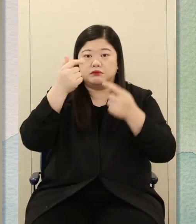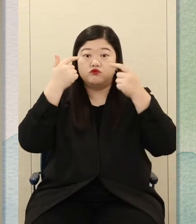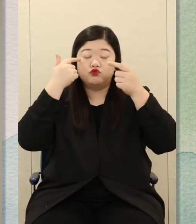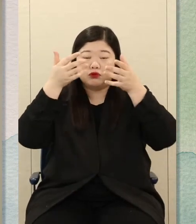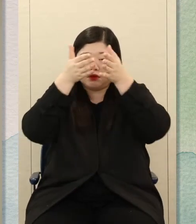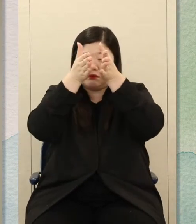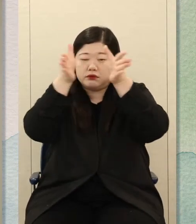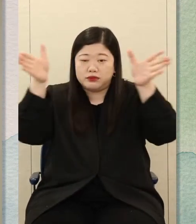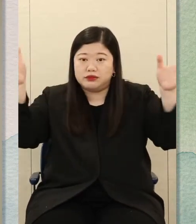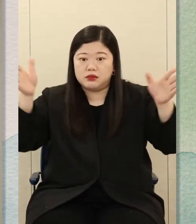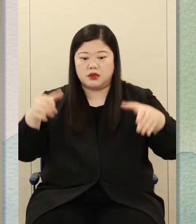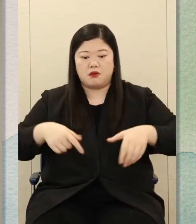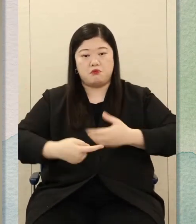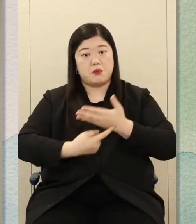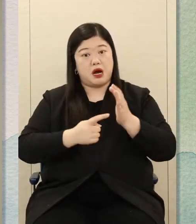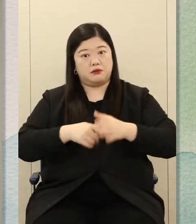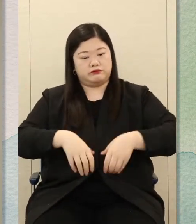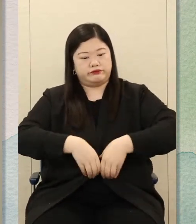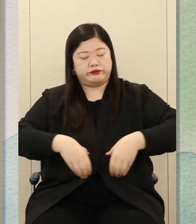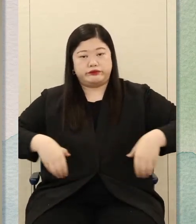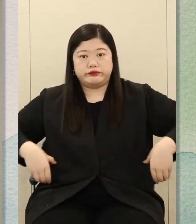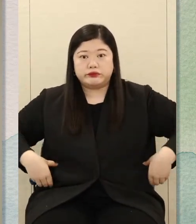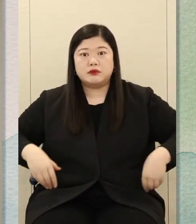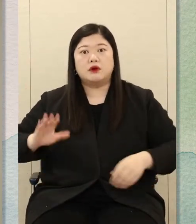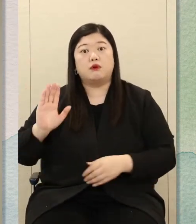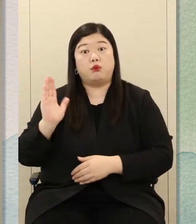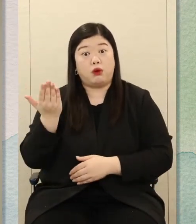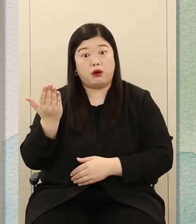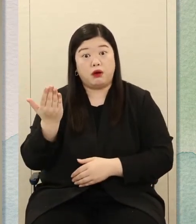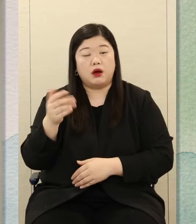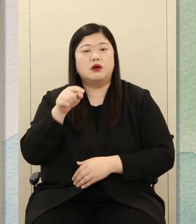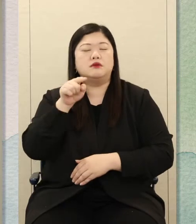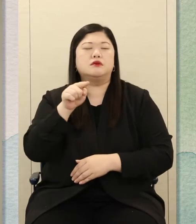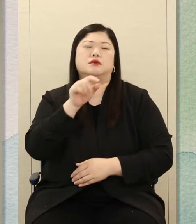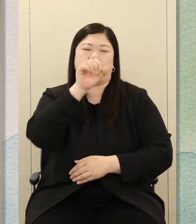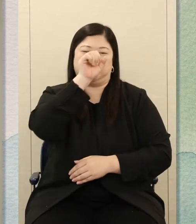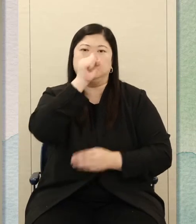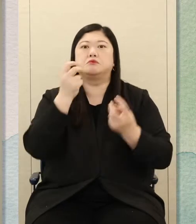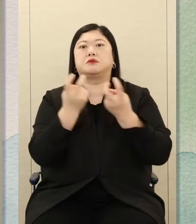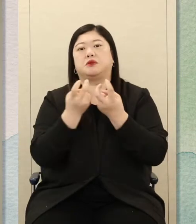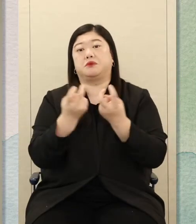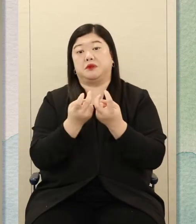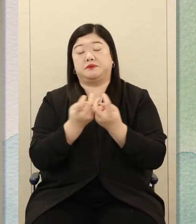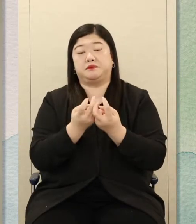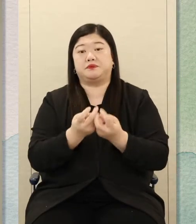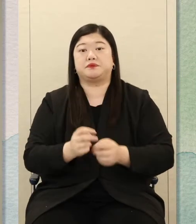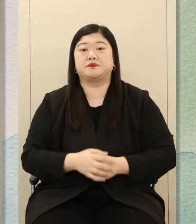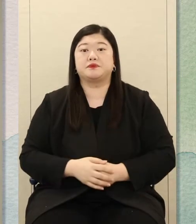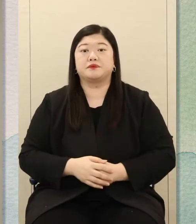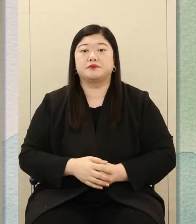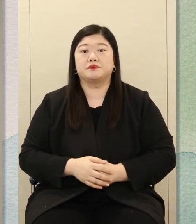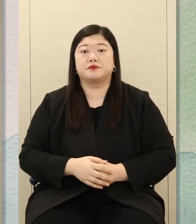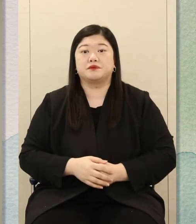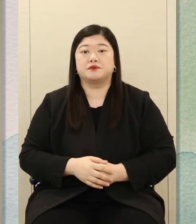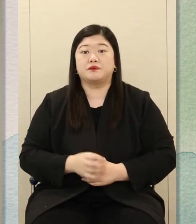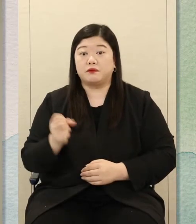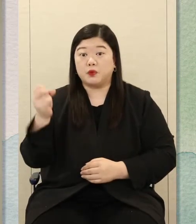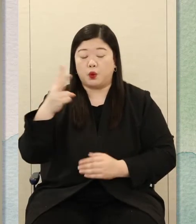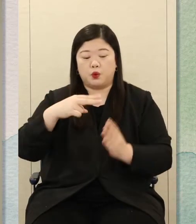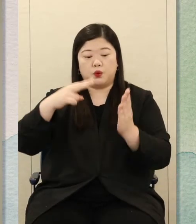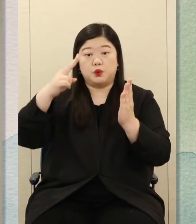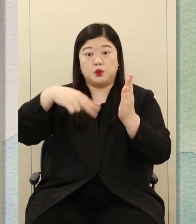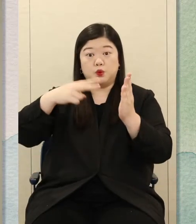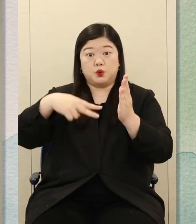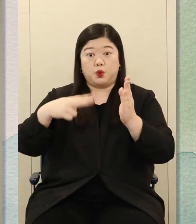어떤 이 사람으로 변해가는 게 참 좋았다. 이런 거죠. 그리고 독서 동아리에서 읽는